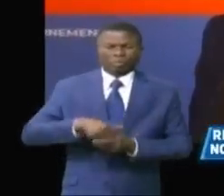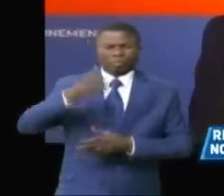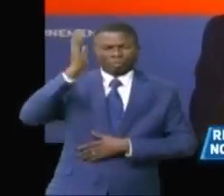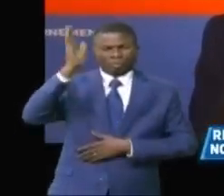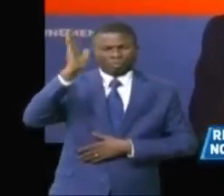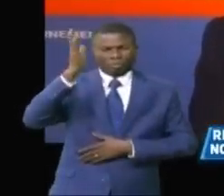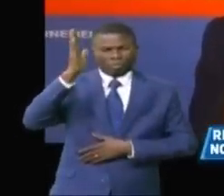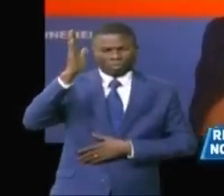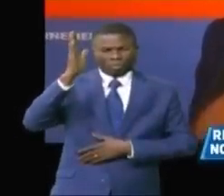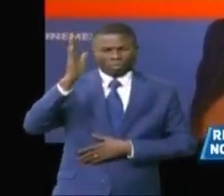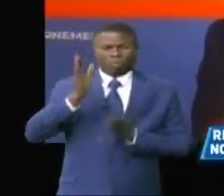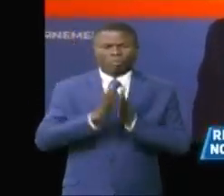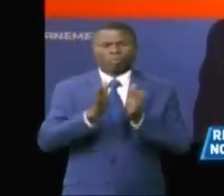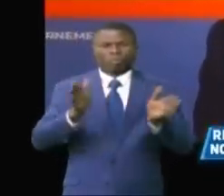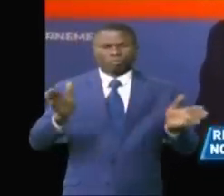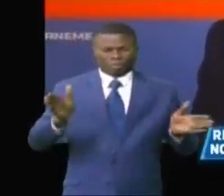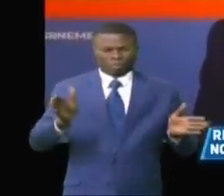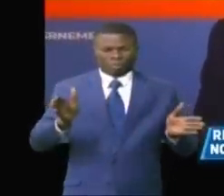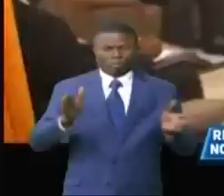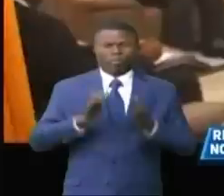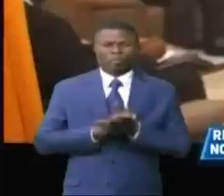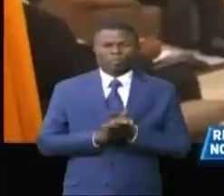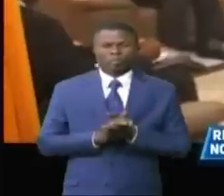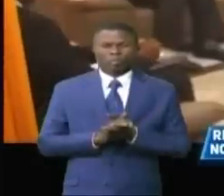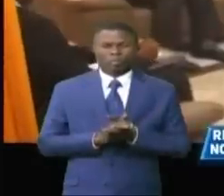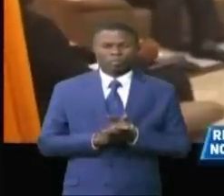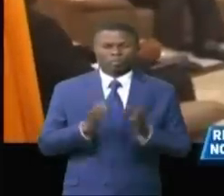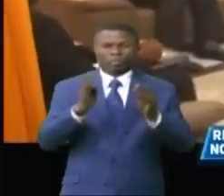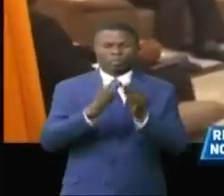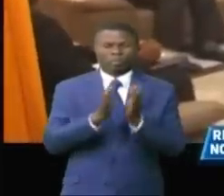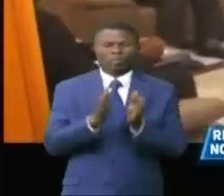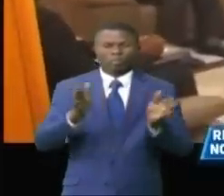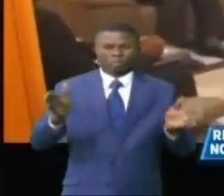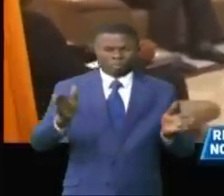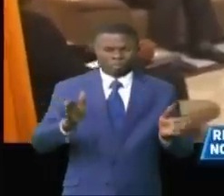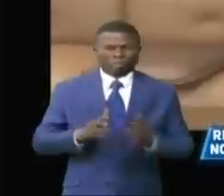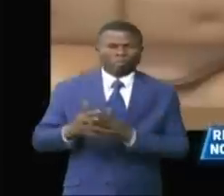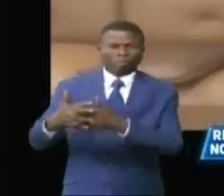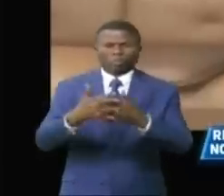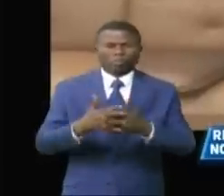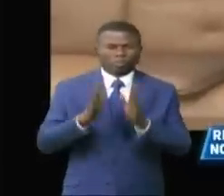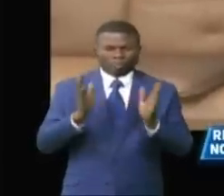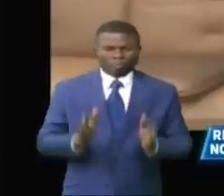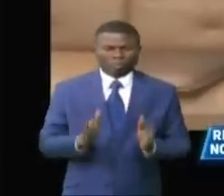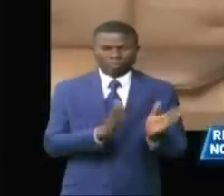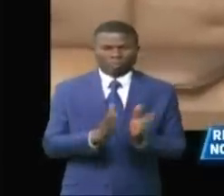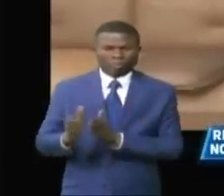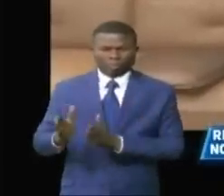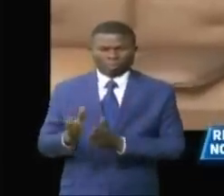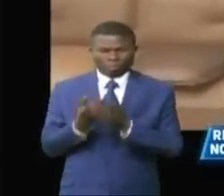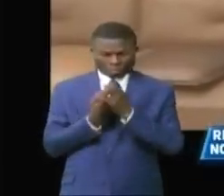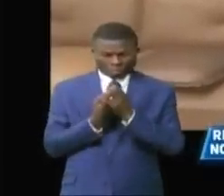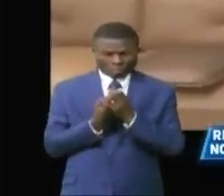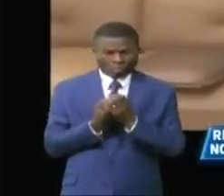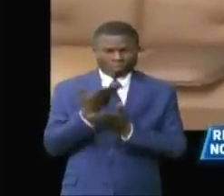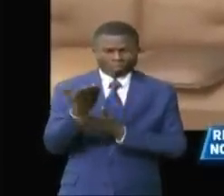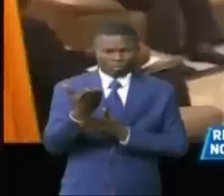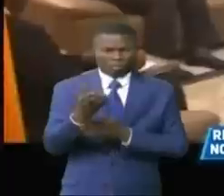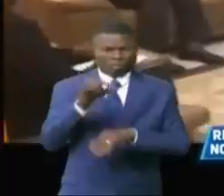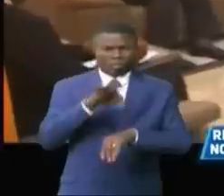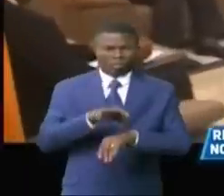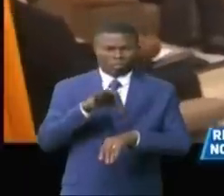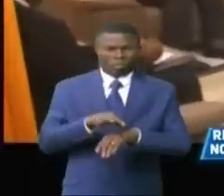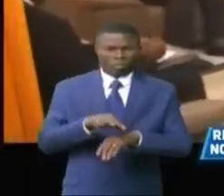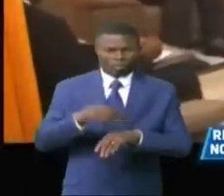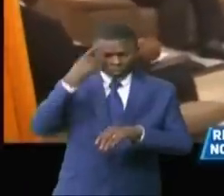de la prochaine Assemblée générale. L'Assemblée générale des Nations Unies prévue d'ici peu est une occasion pour